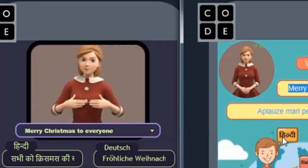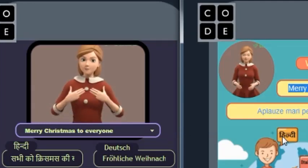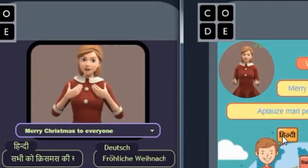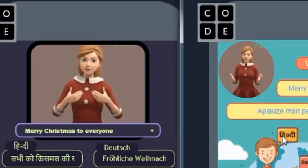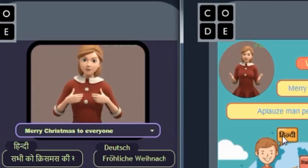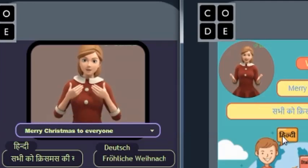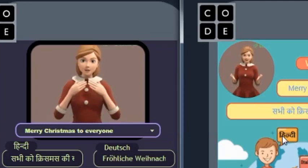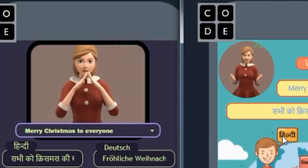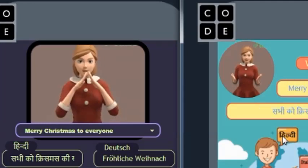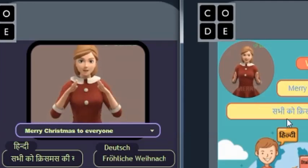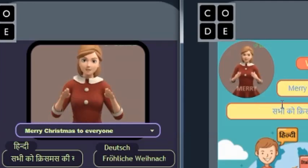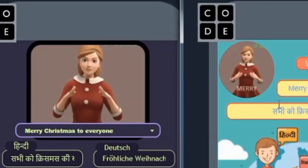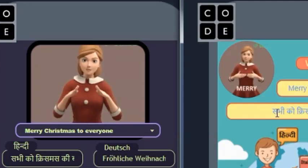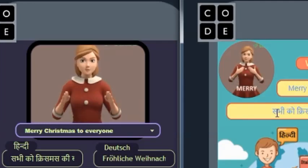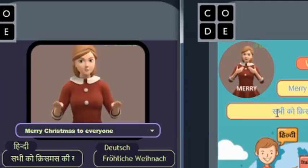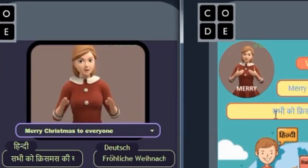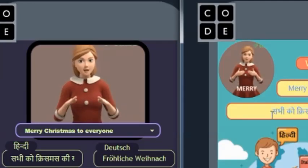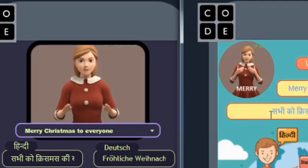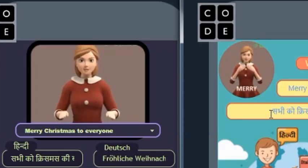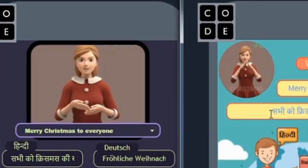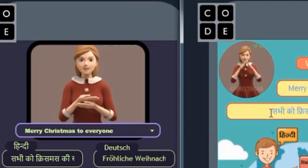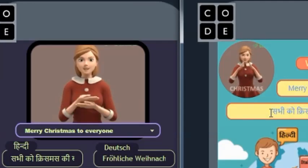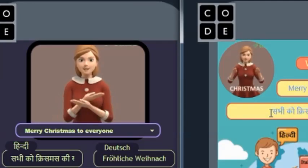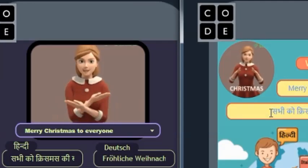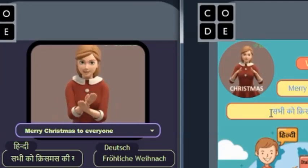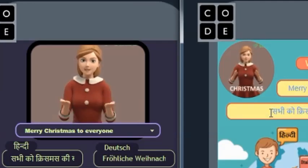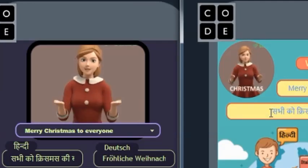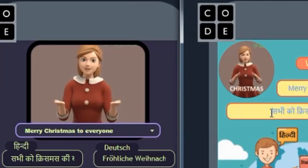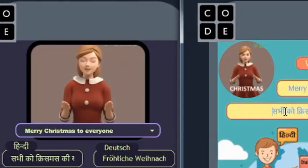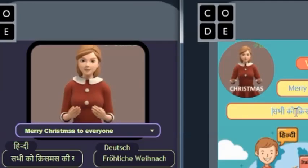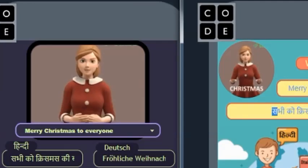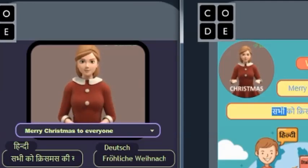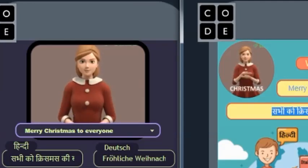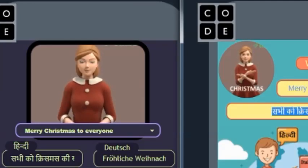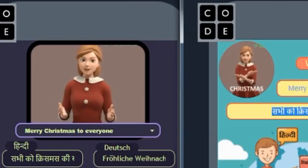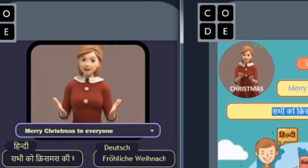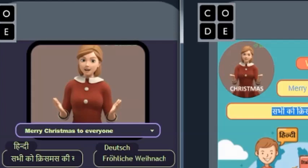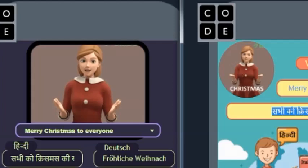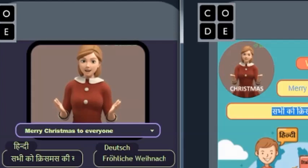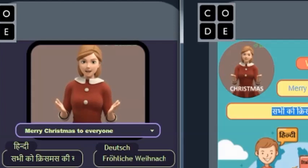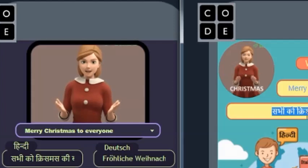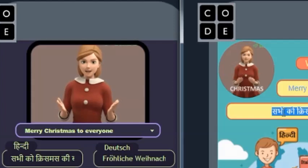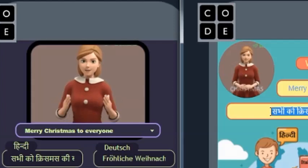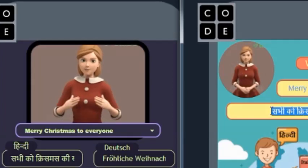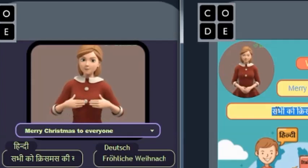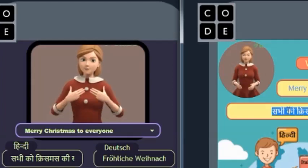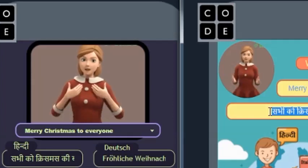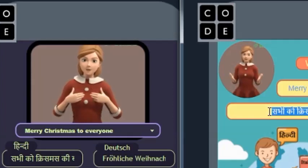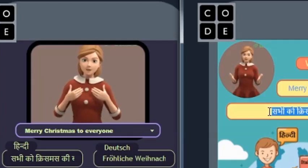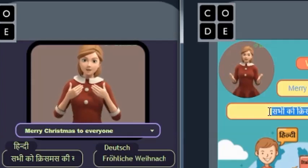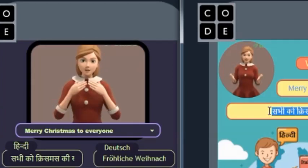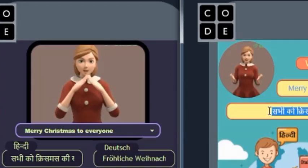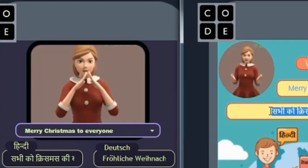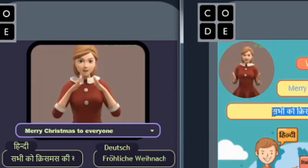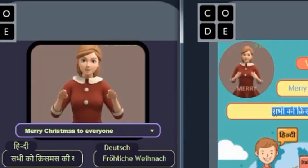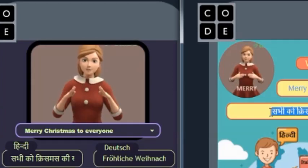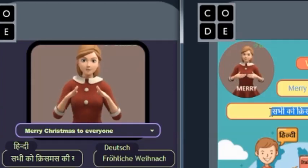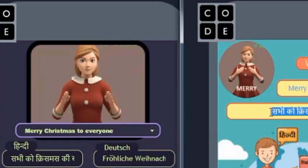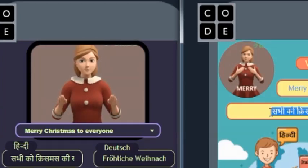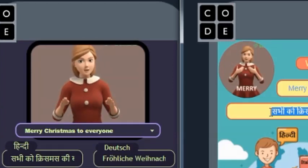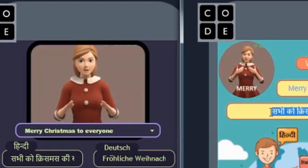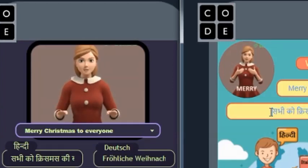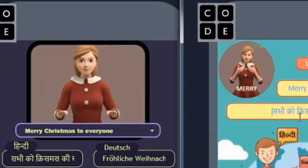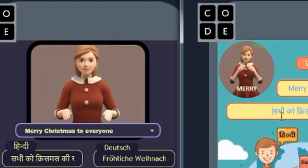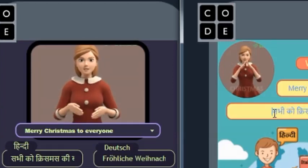named label box, सभी को क्रिसमस की बधाई. and see, you can see this